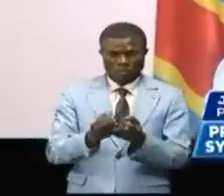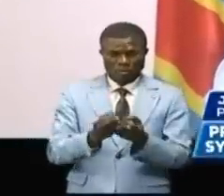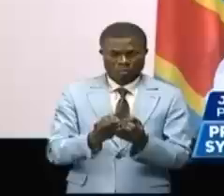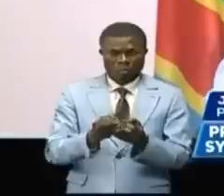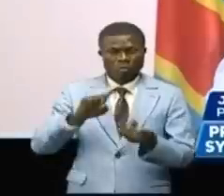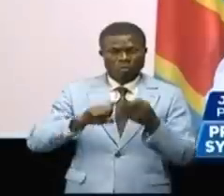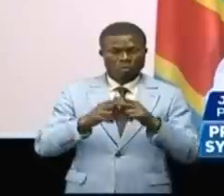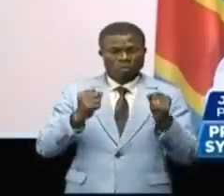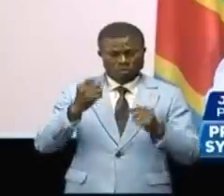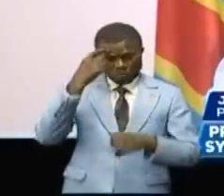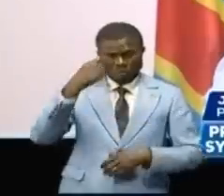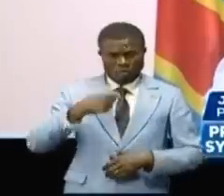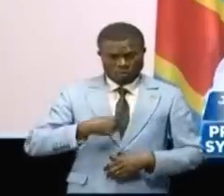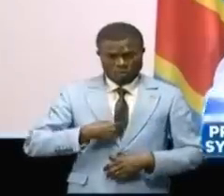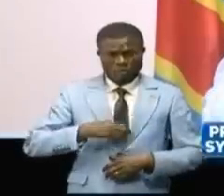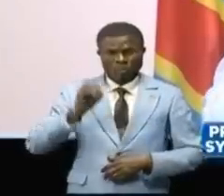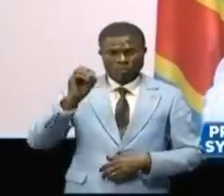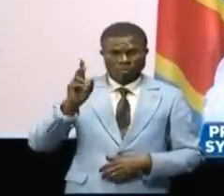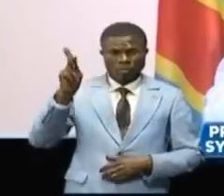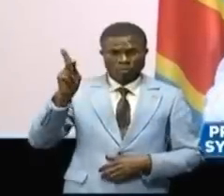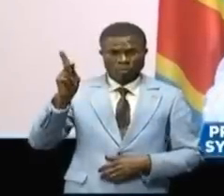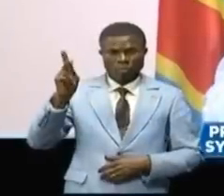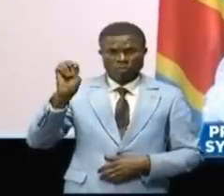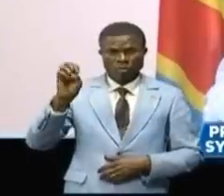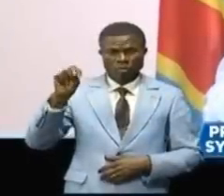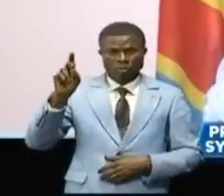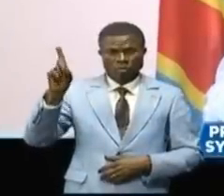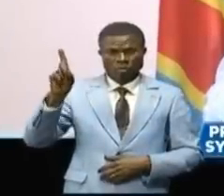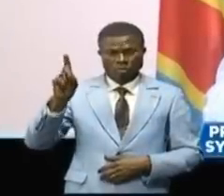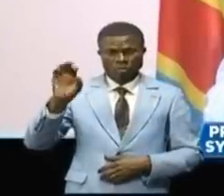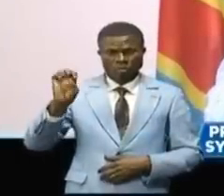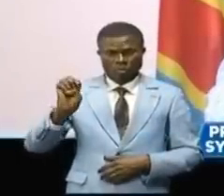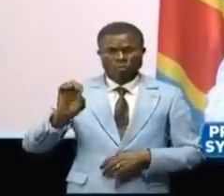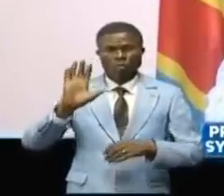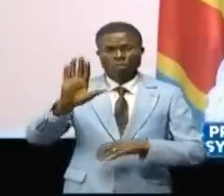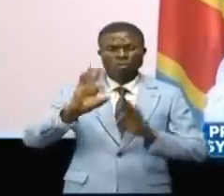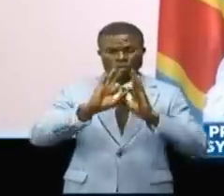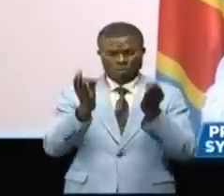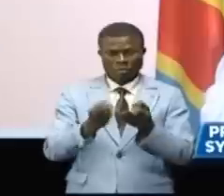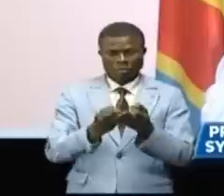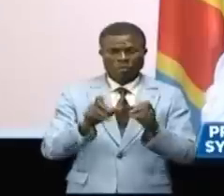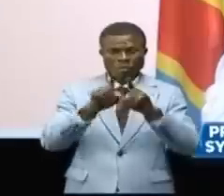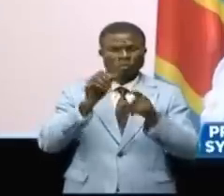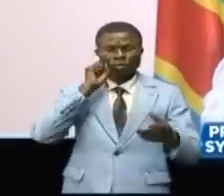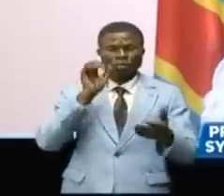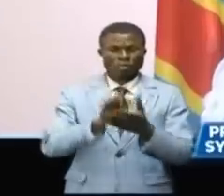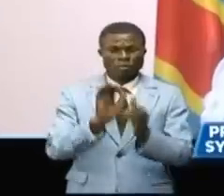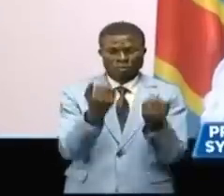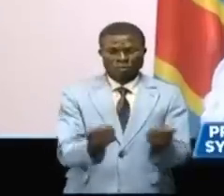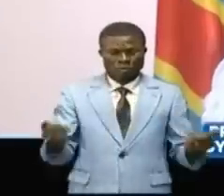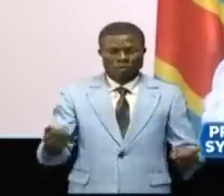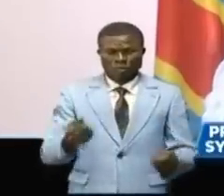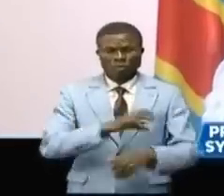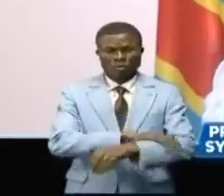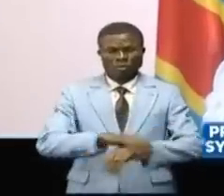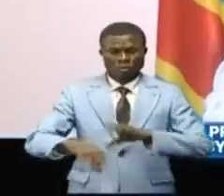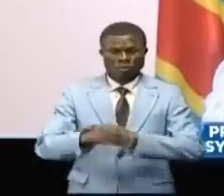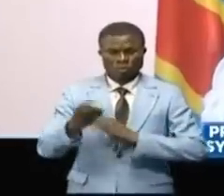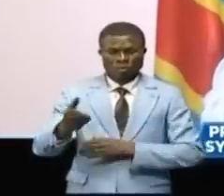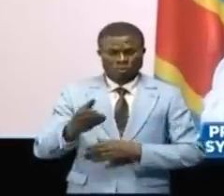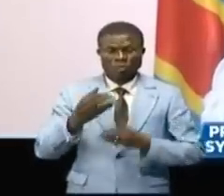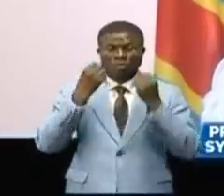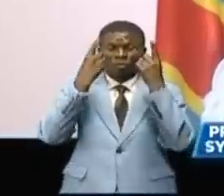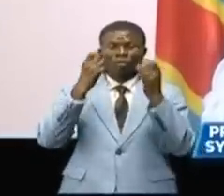ami, Chérubin Okende, à sa famille politique, à son épouse et à ses enfants. Et nous étions tous